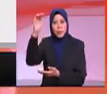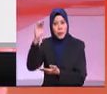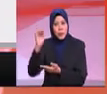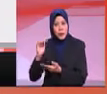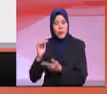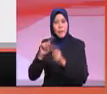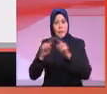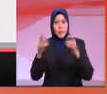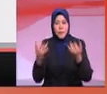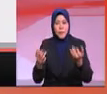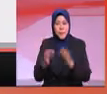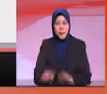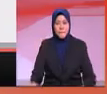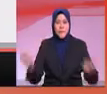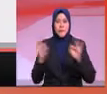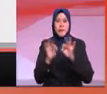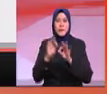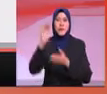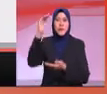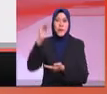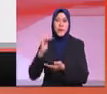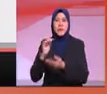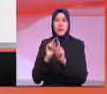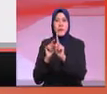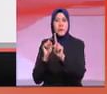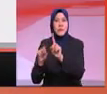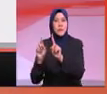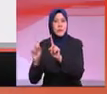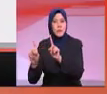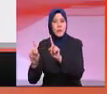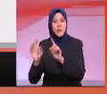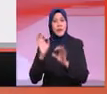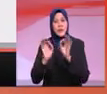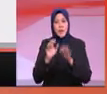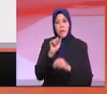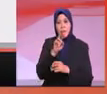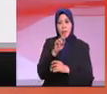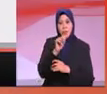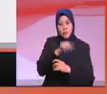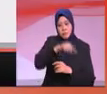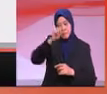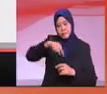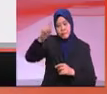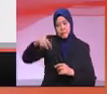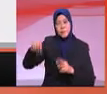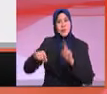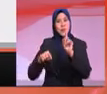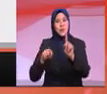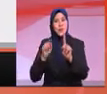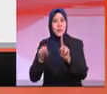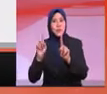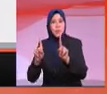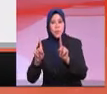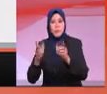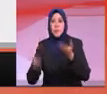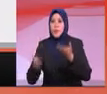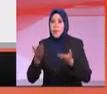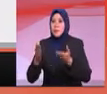Tapi apa yang penting ialah kurang pada 1.1. Kalau R0 ialah 1.1, kita mungkin